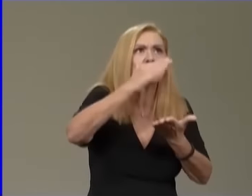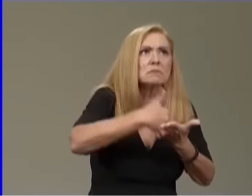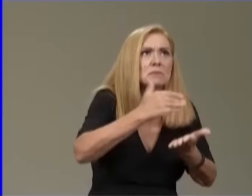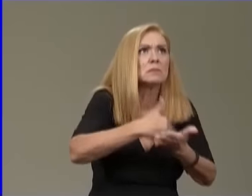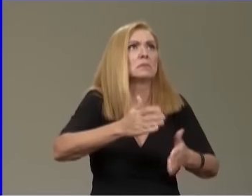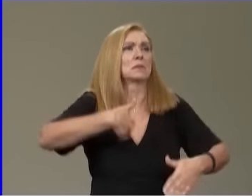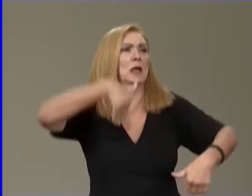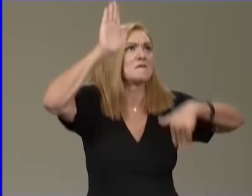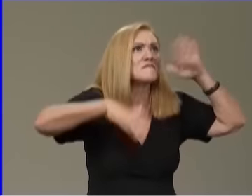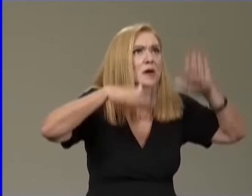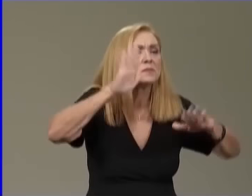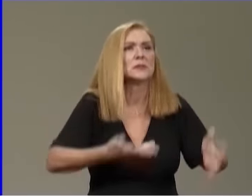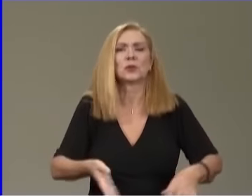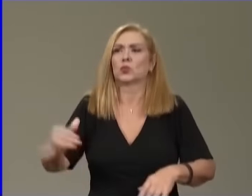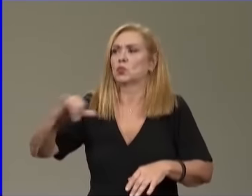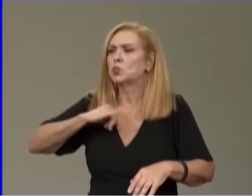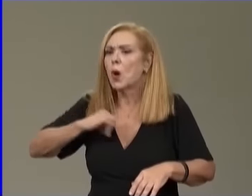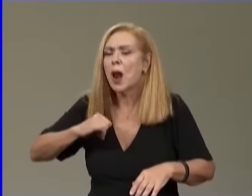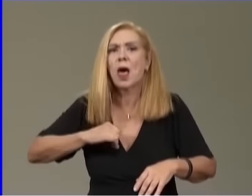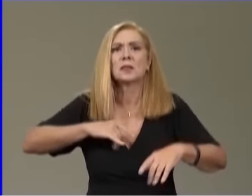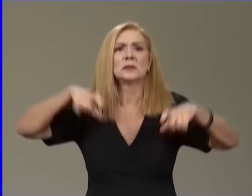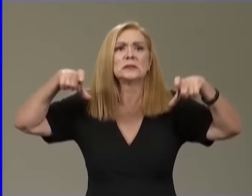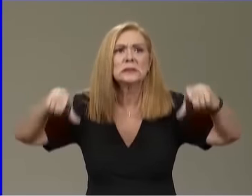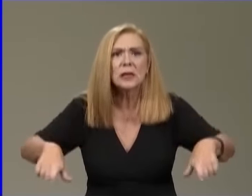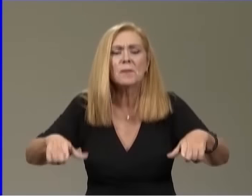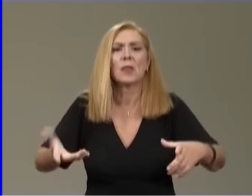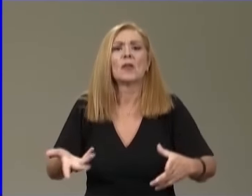τουαλέτες, αθλητικές εγκαταστάσεις. Αναλογιστείτε